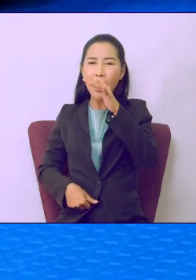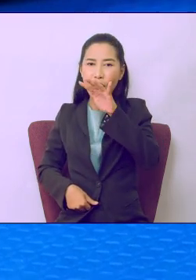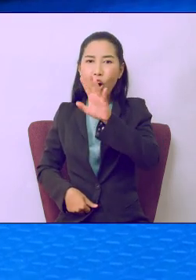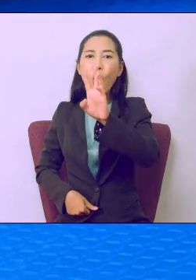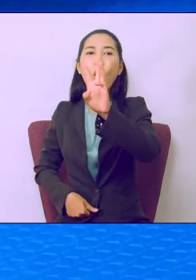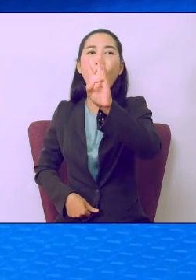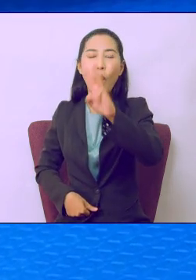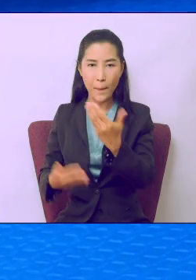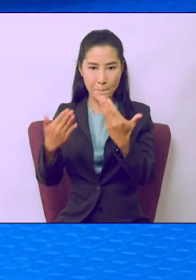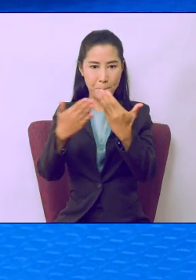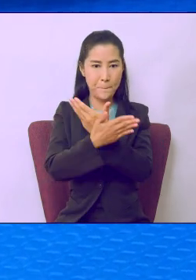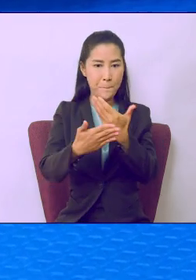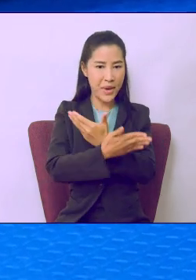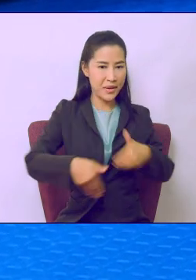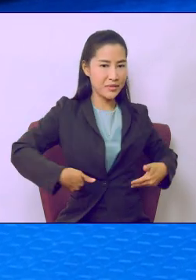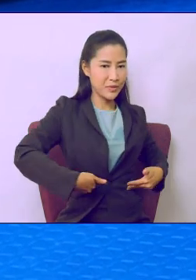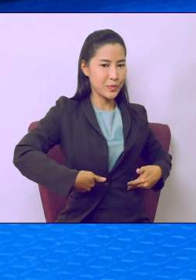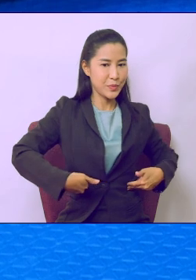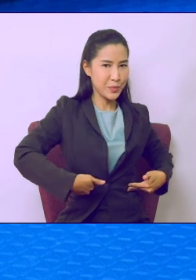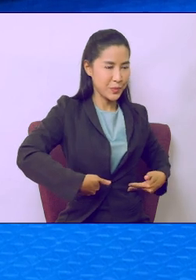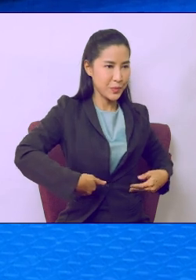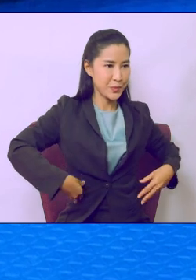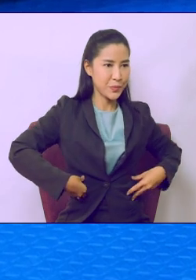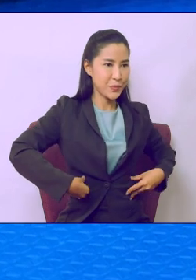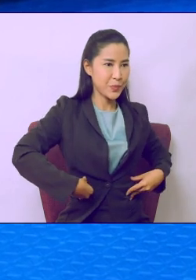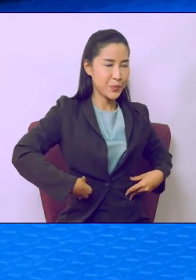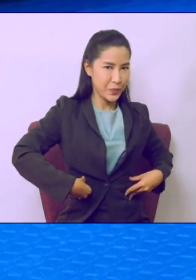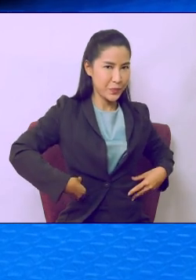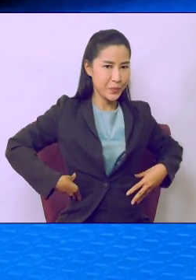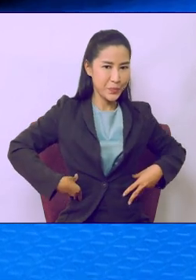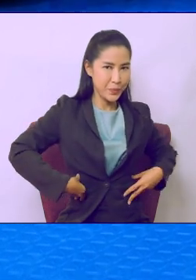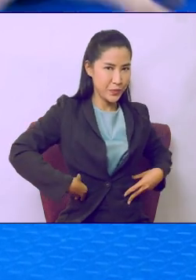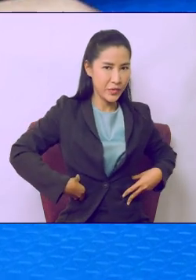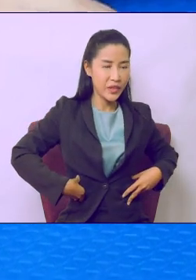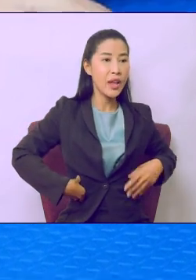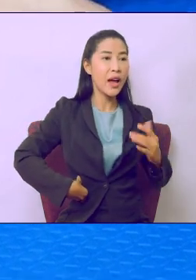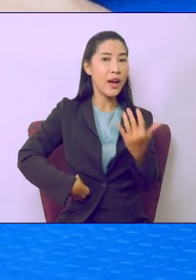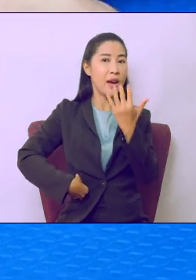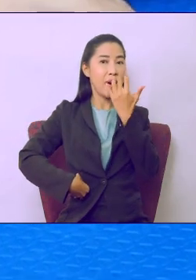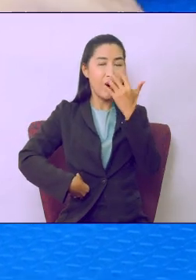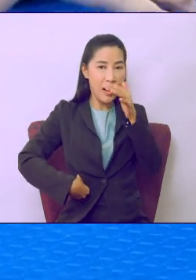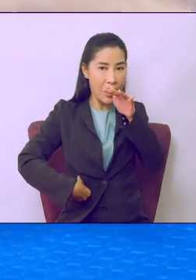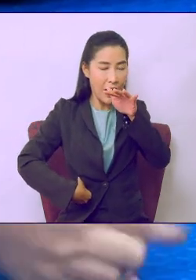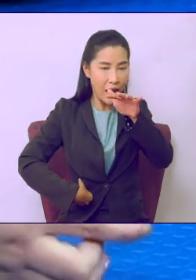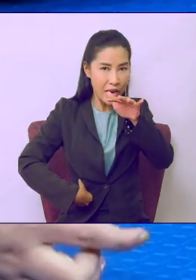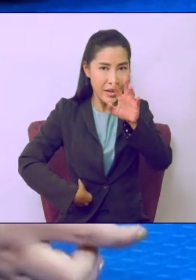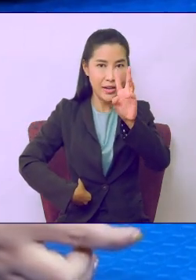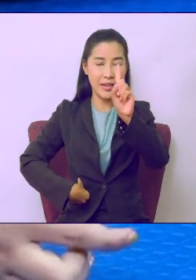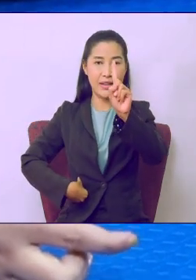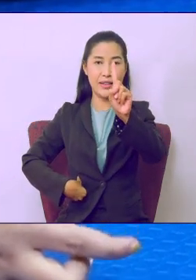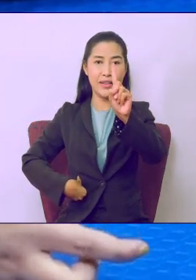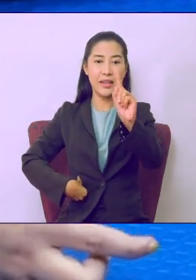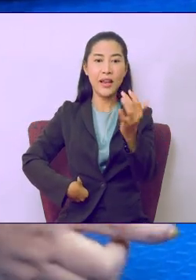หายใจเข้าครับหายใจออกครับ 6อ่ะเปลี่ยนข้างครับเปลี่ยนข้างอ่าไม่มีอะไรไม่มีอะไรหนักๆแล้วลูกท่าสุดท้ายแล้ว 1 23หายใจเข้าหายใจออก